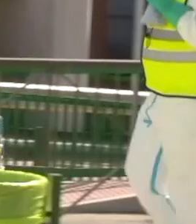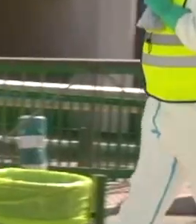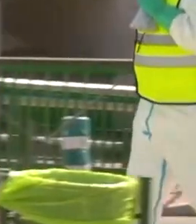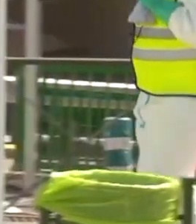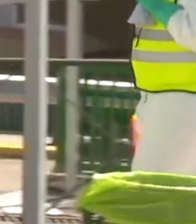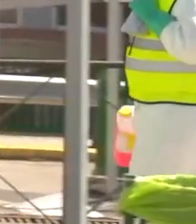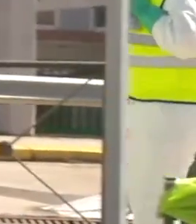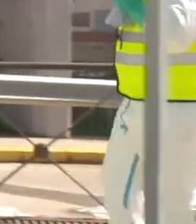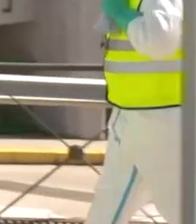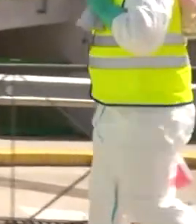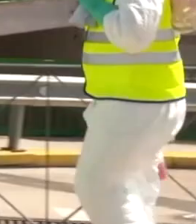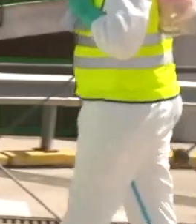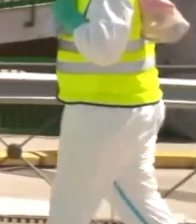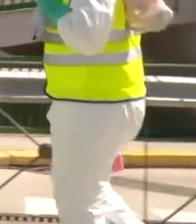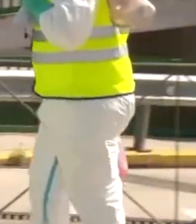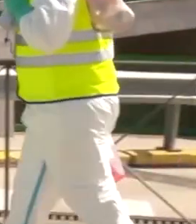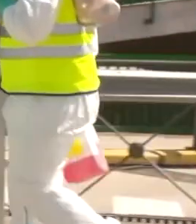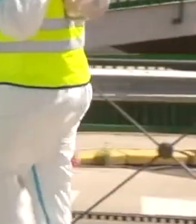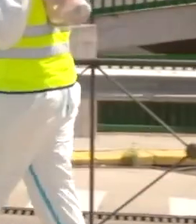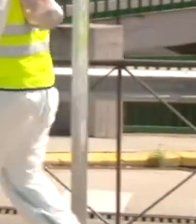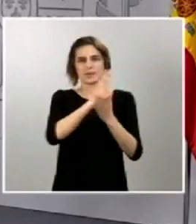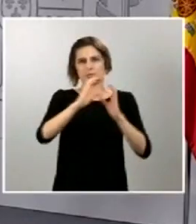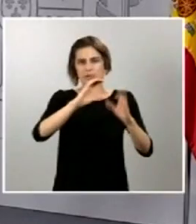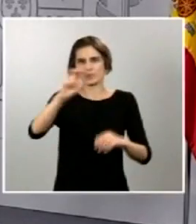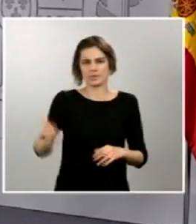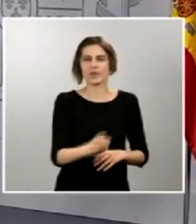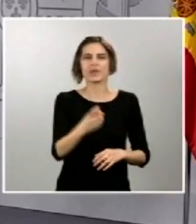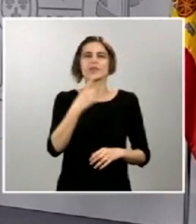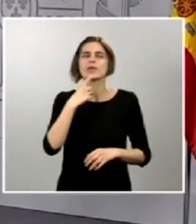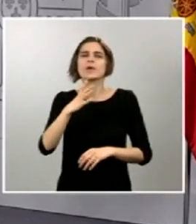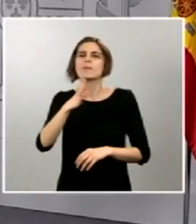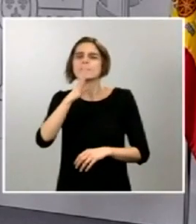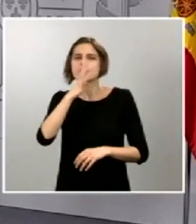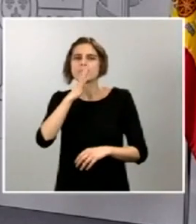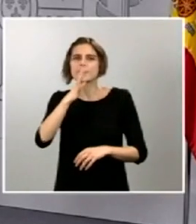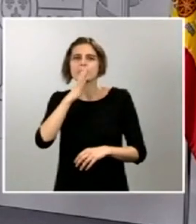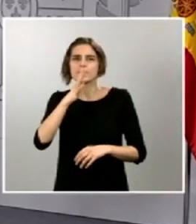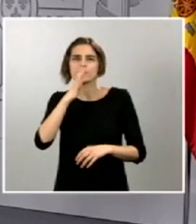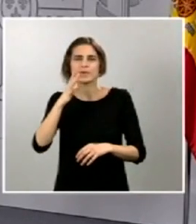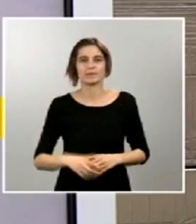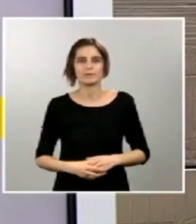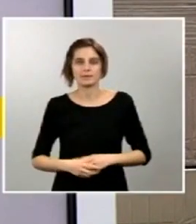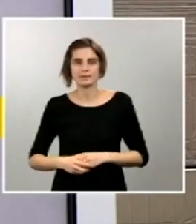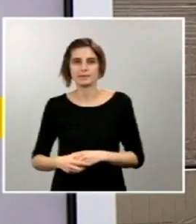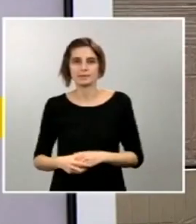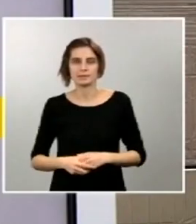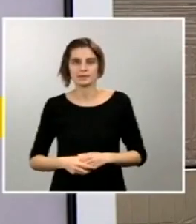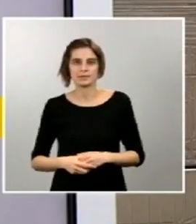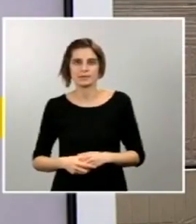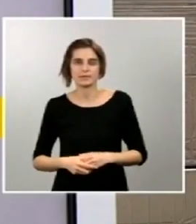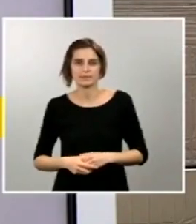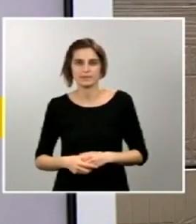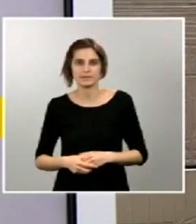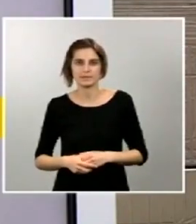werden mehr als 85.000 Infektionen mit dem Coronavirus gemeldet. Bis zum 9. April müssen alle Arbeitnehmer, die in nicht